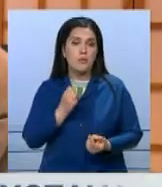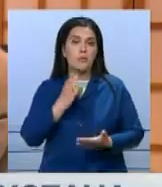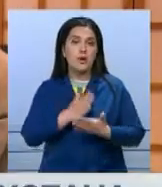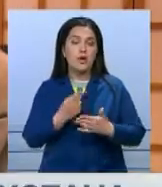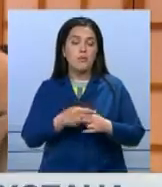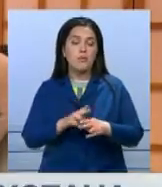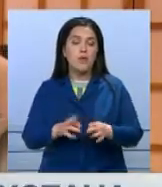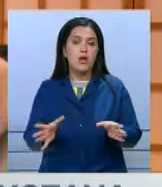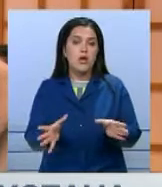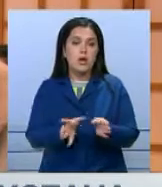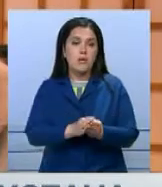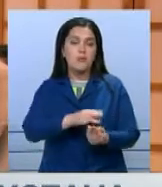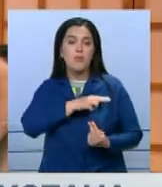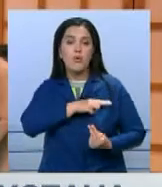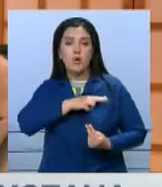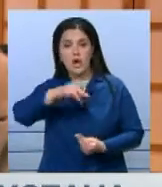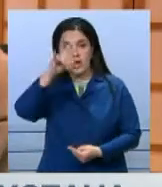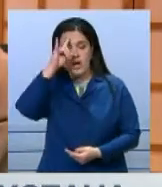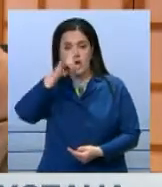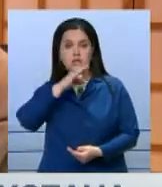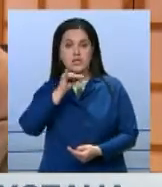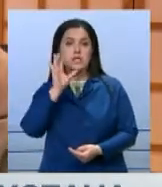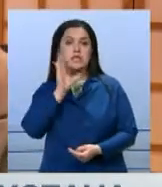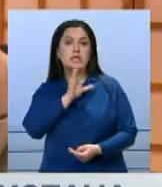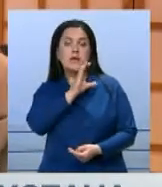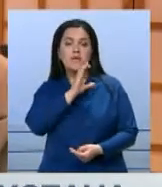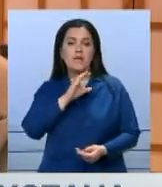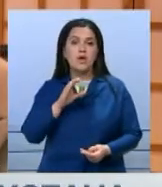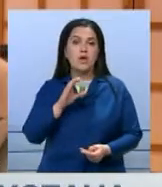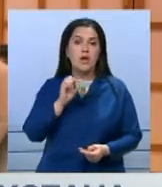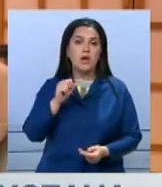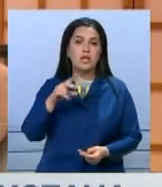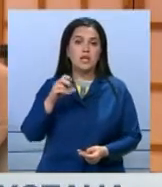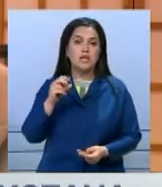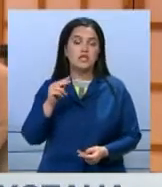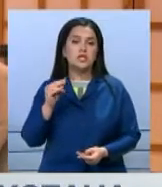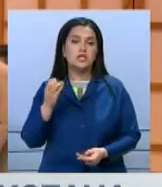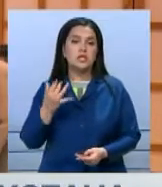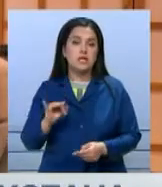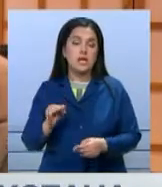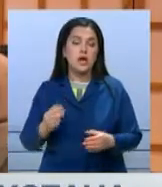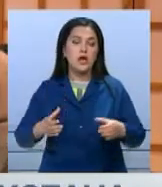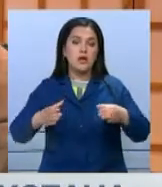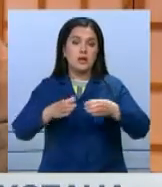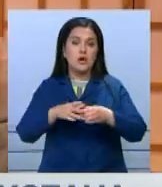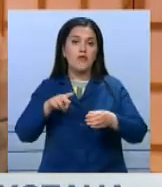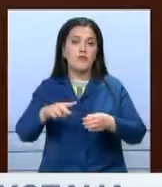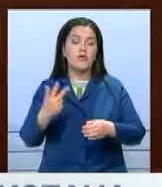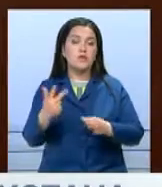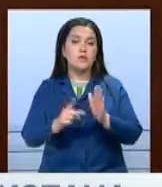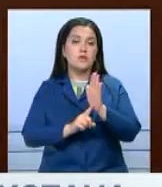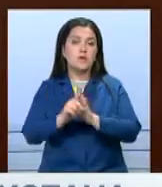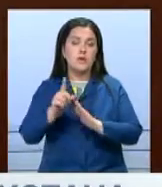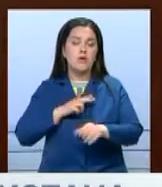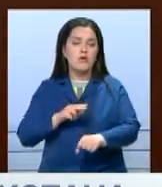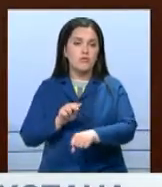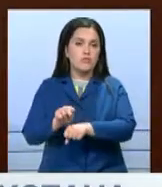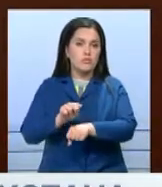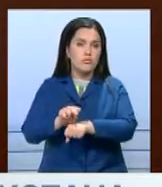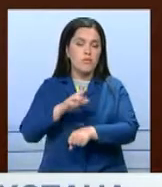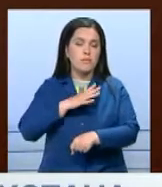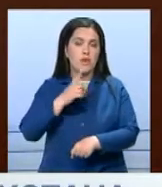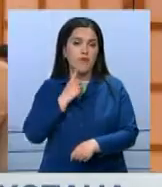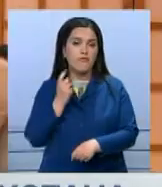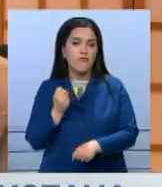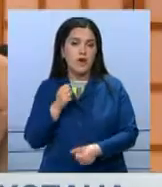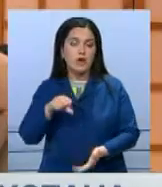и североатлантическим альянсом началось в 2002 году она касается проведения тренингов казахстанских военнослужащих для